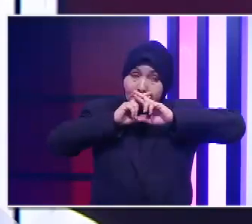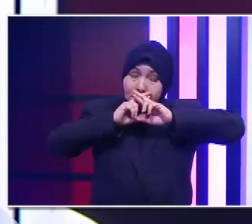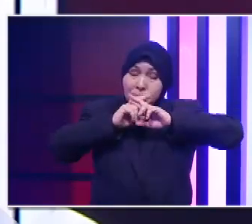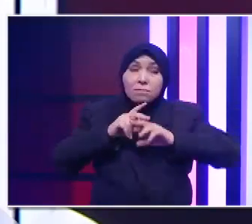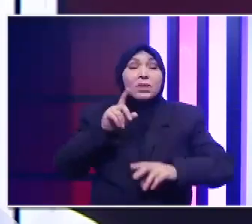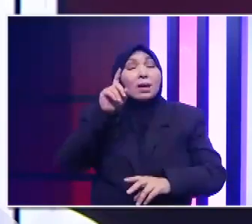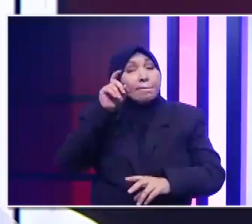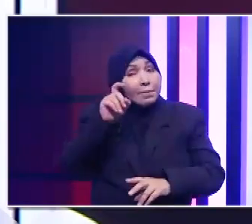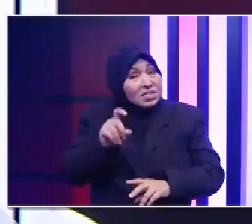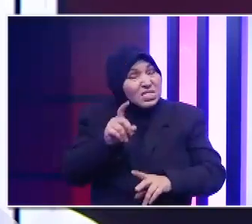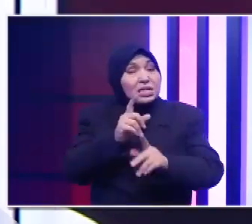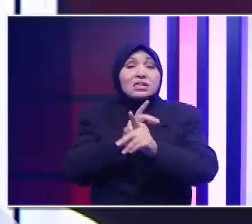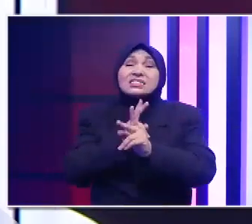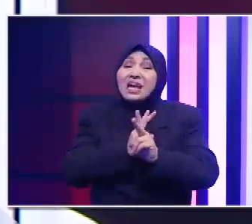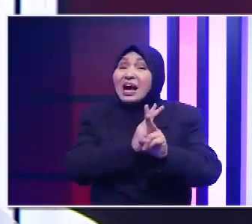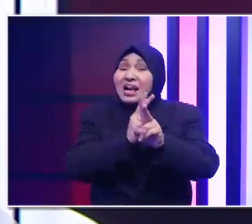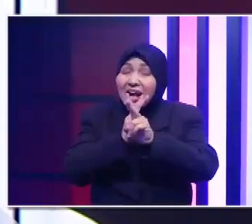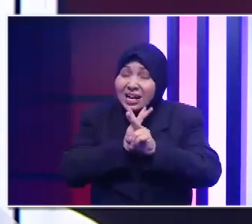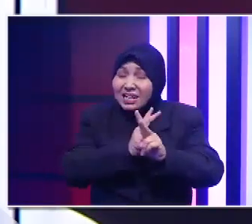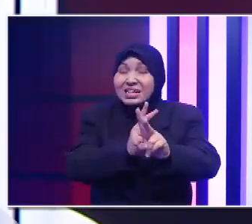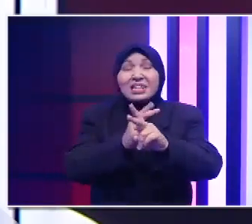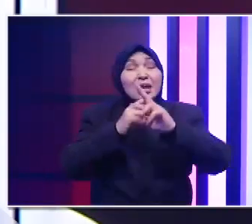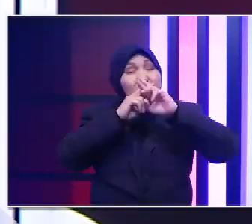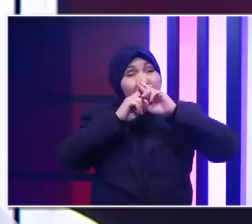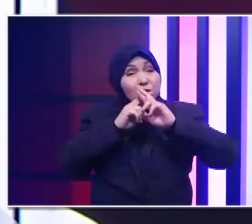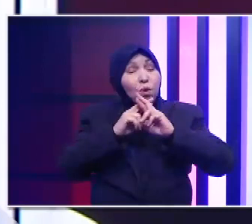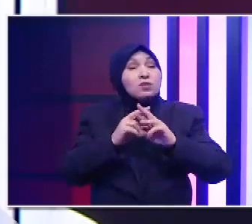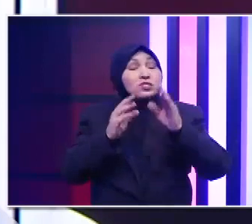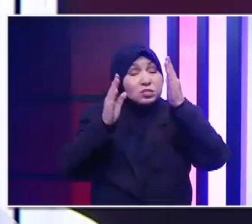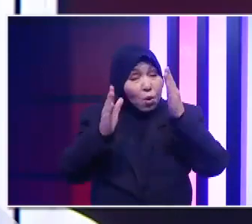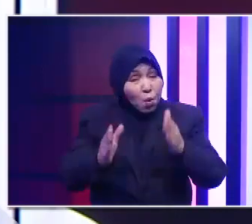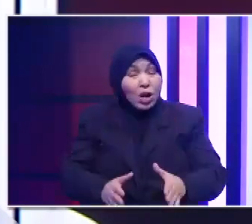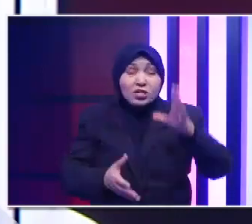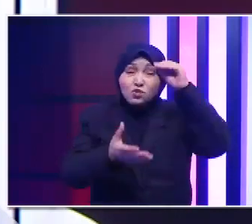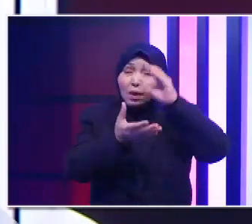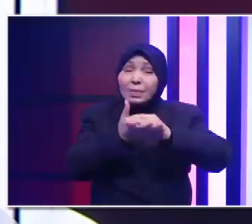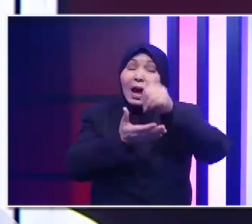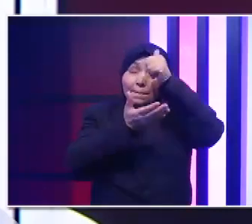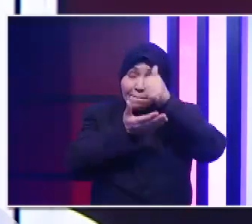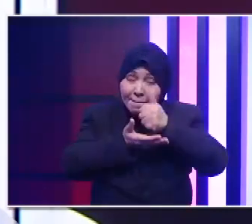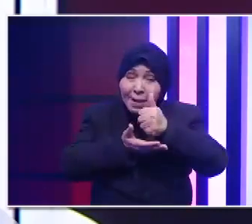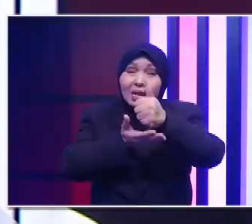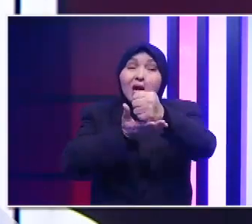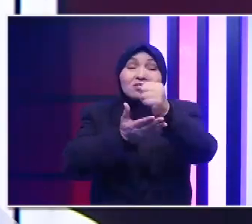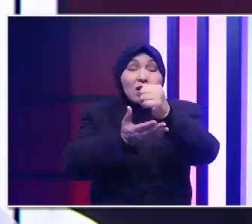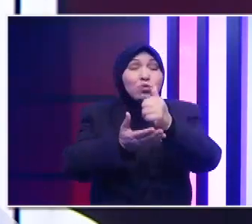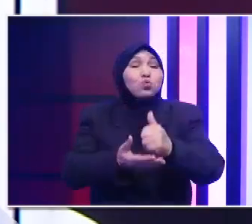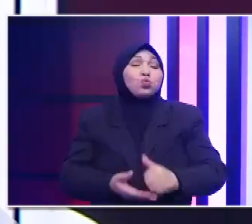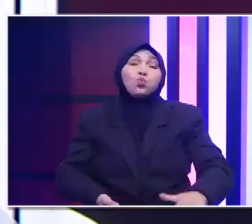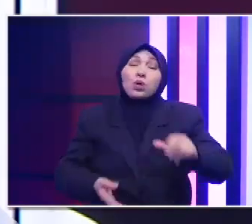hendaklah kita menjaga rahasia tersebut jika seorang suami mengamanahkan saturasi kepada istrinya